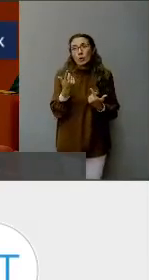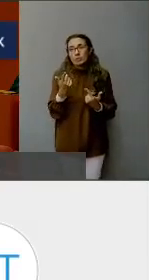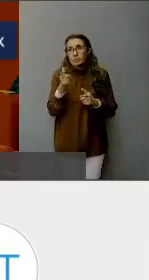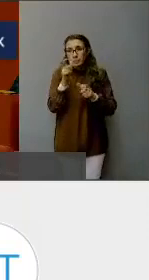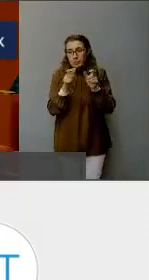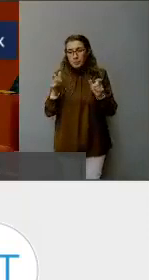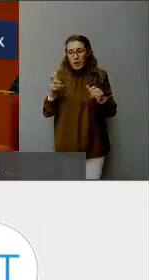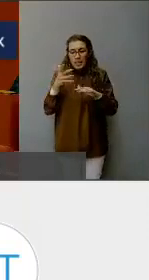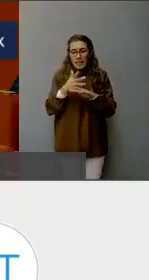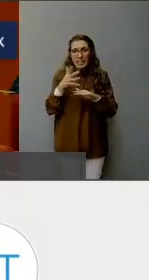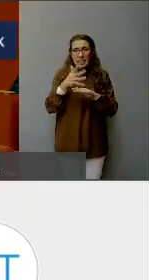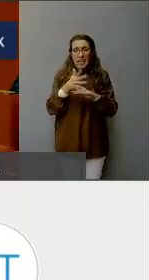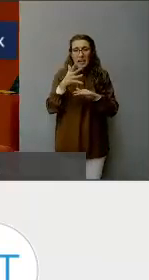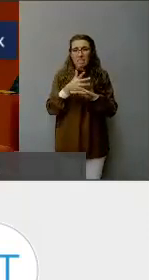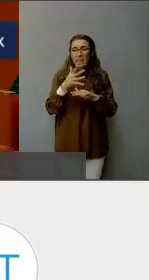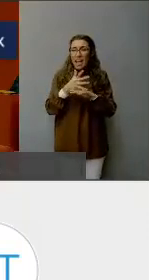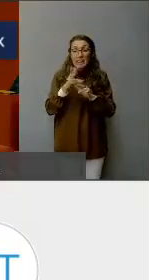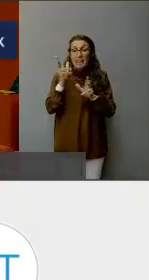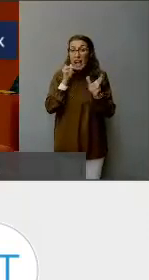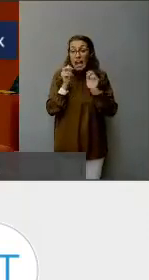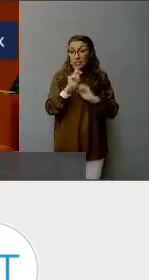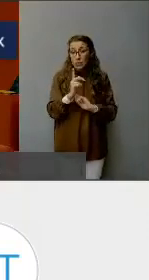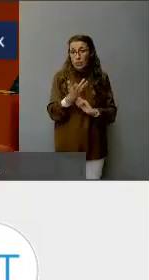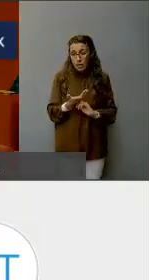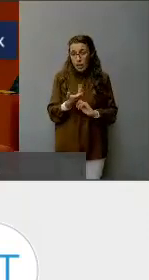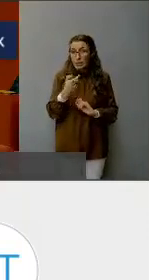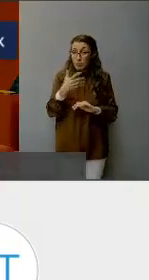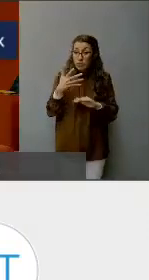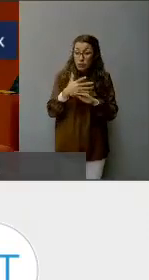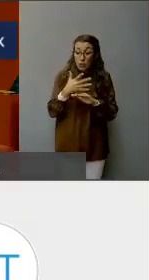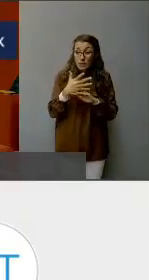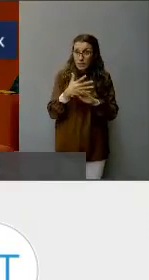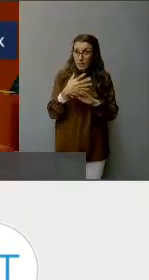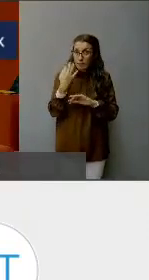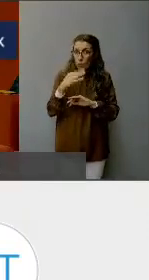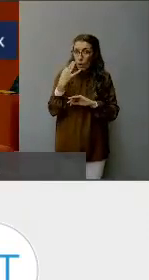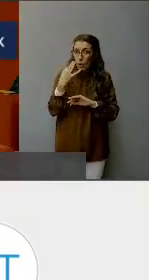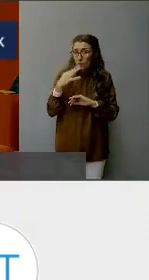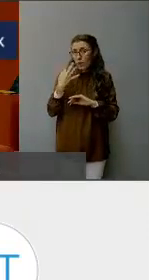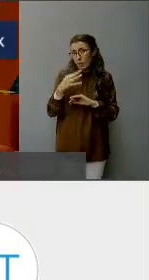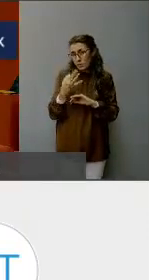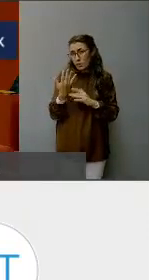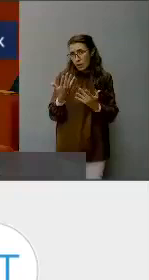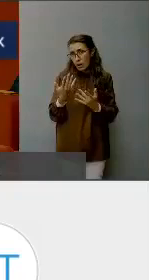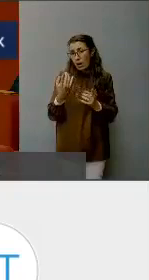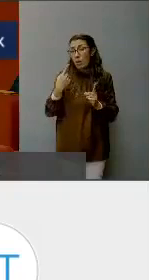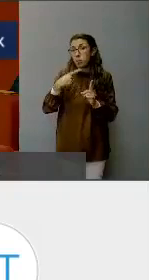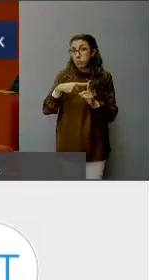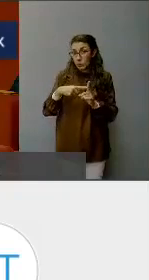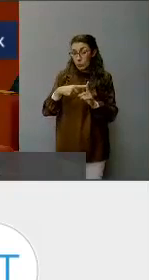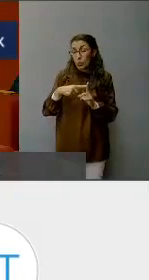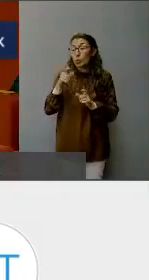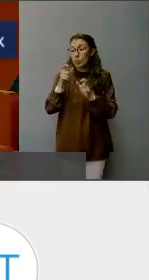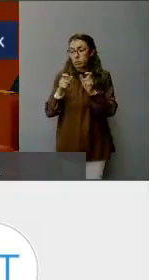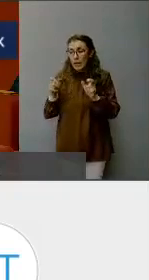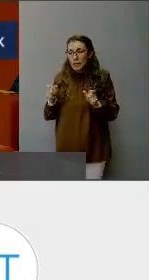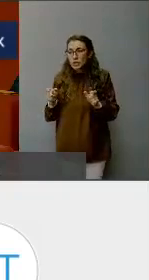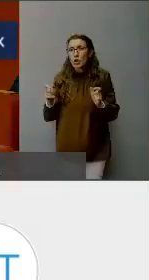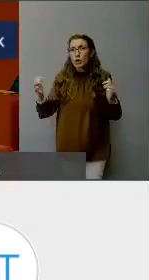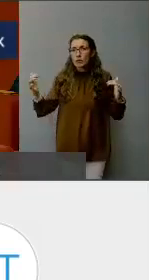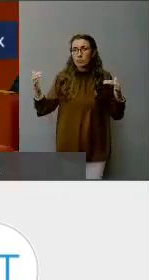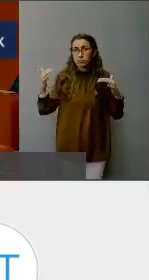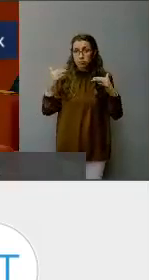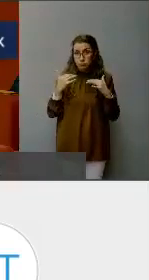interventi davvero di qualità e posti in maniera molto molto civile degli audit i presenti in commissione